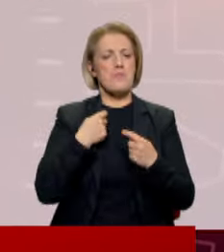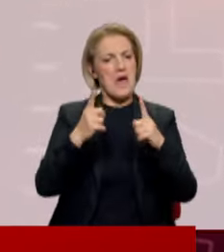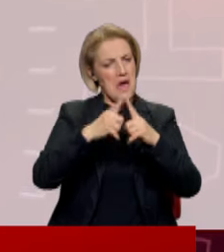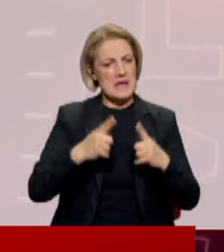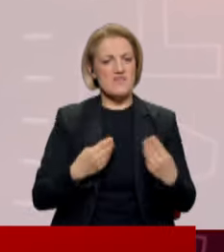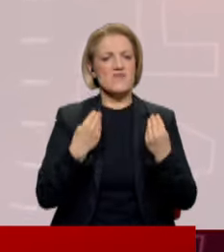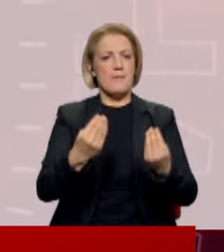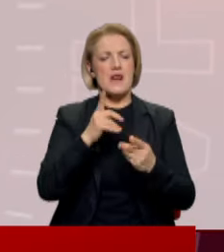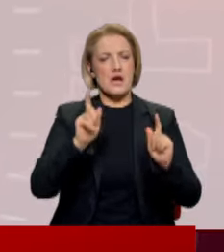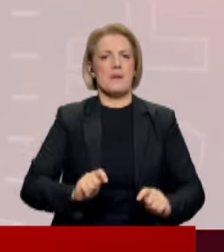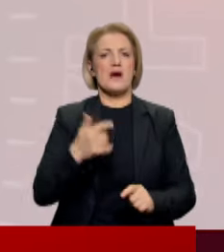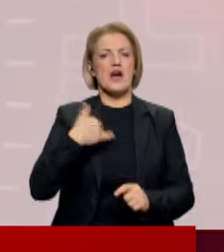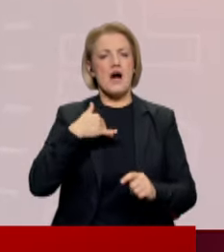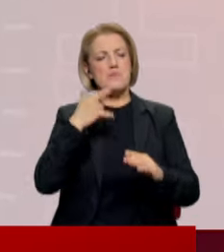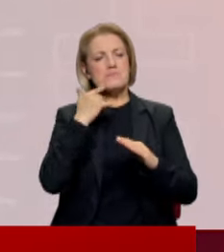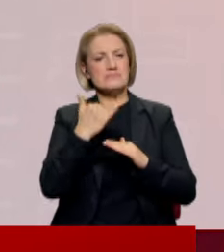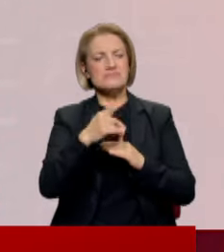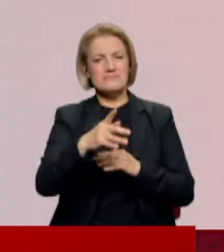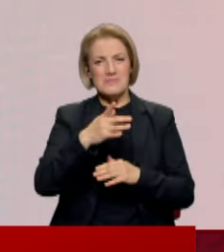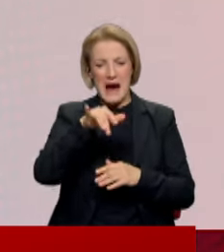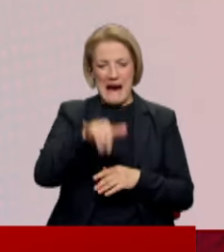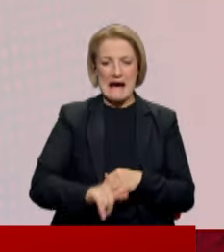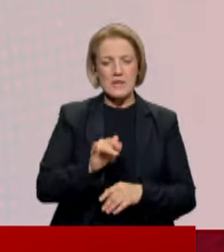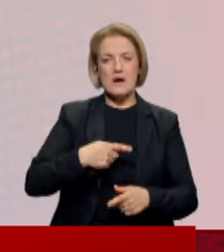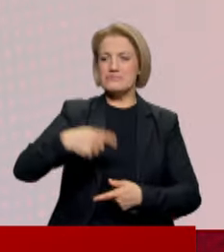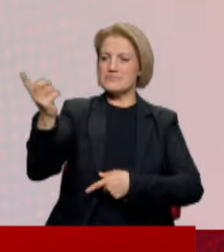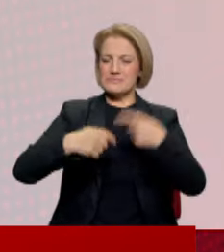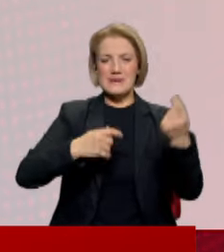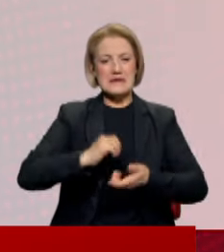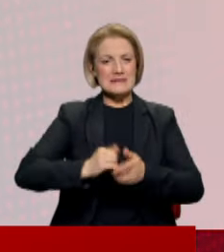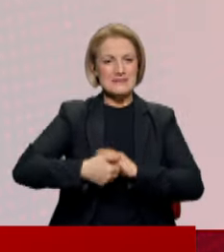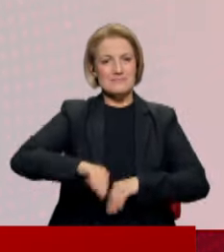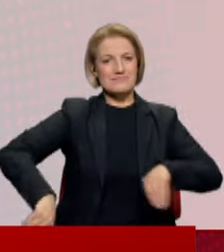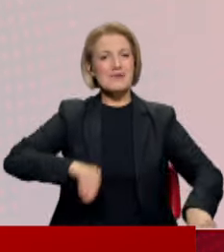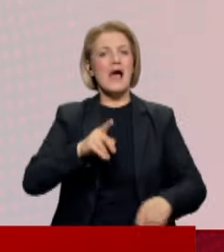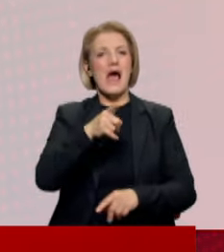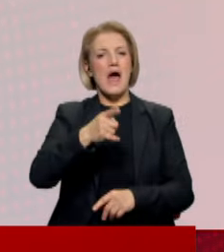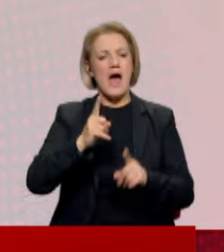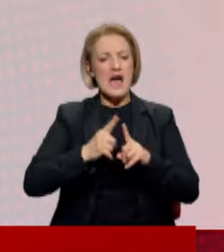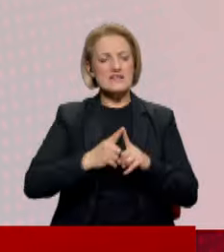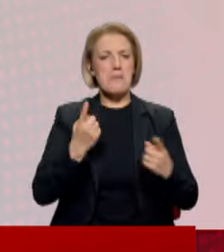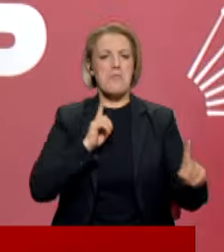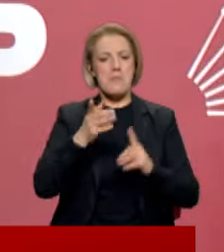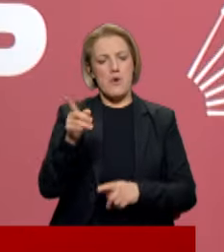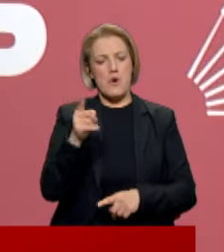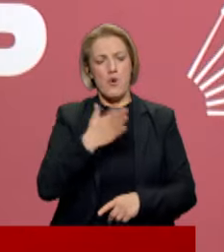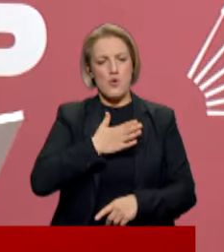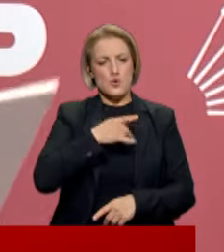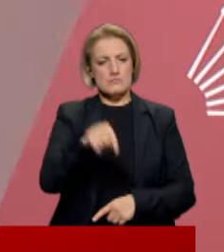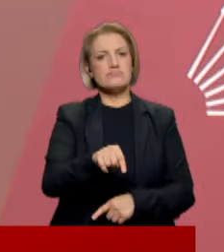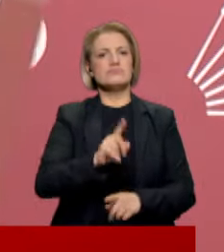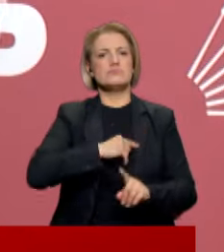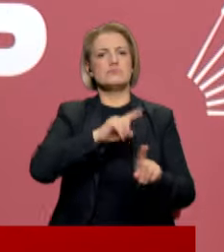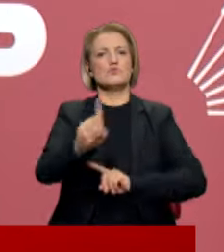üzerinden yapsın. Kamunun hakkını hoyratça kullananlardan, yandaşlarına sermaye edenlerden hesabını hukuk önünde sorarız. Kocaeli